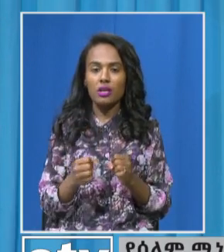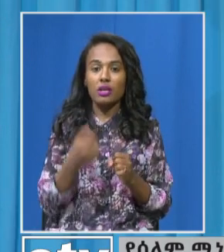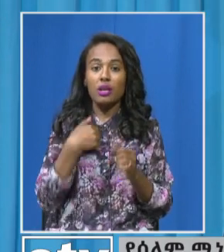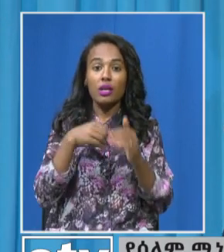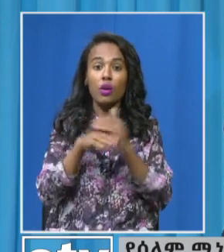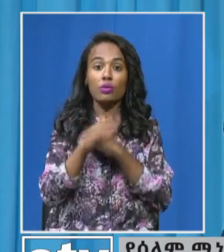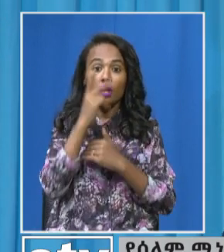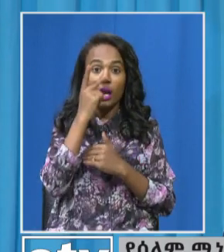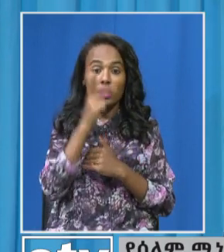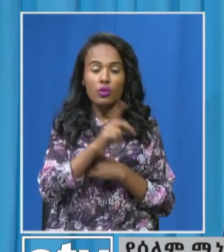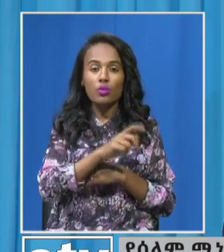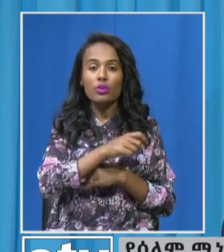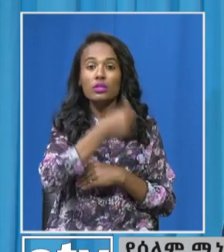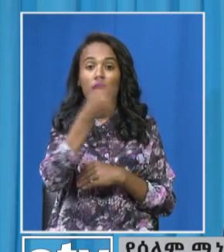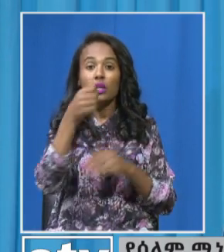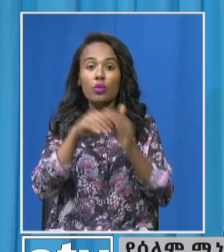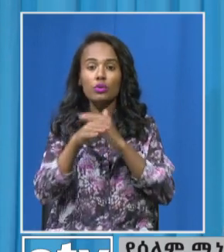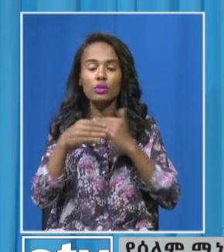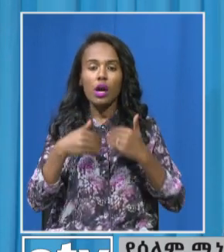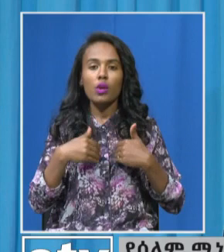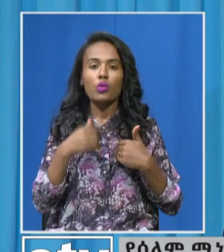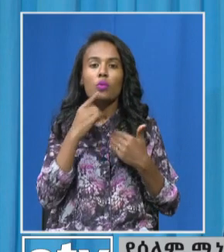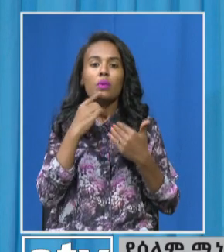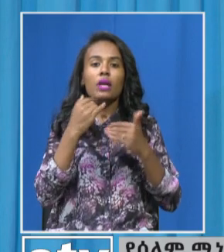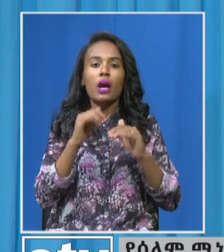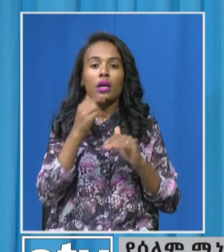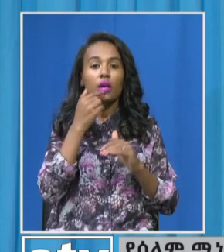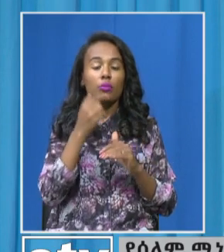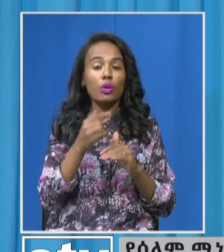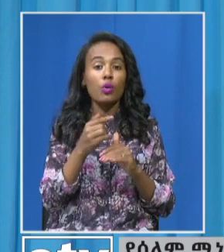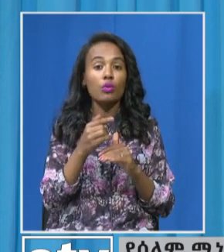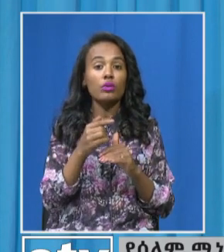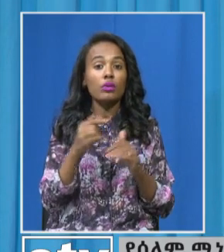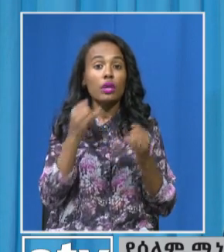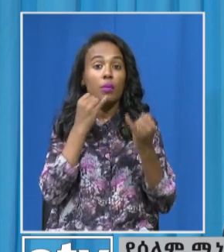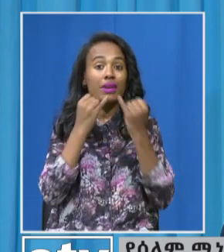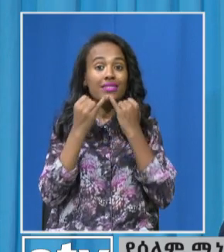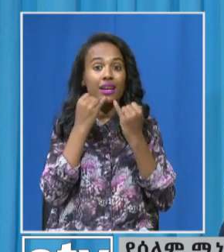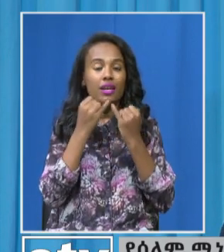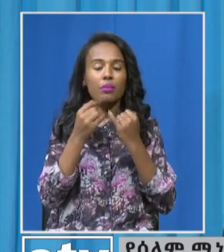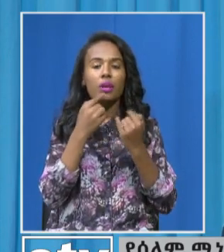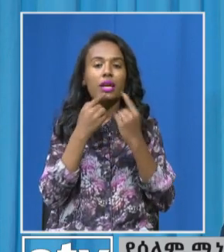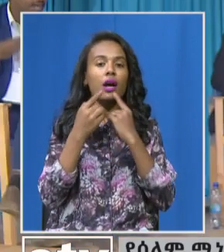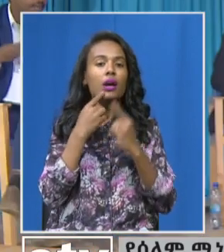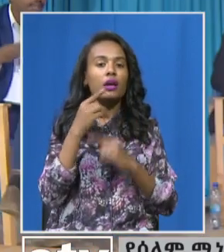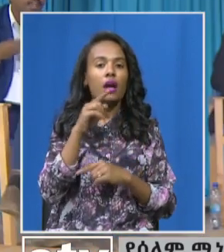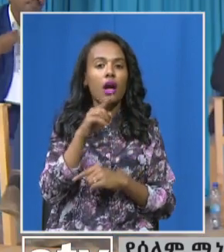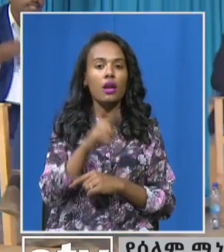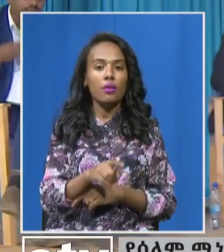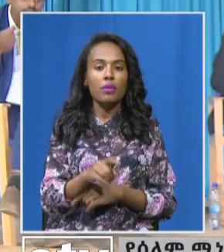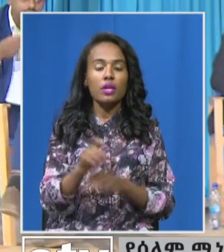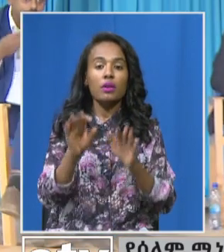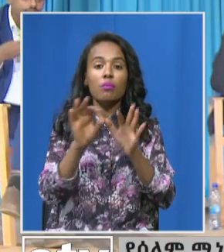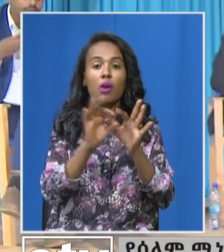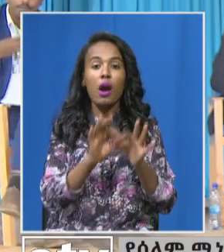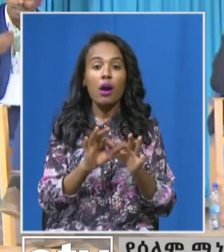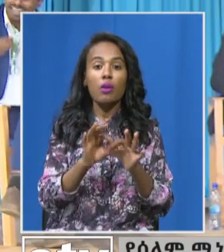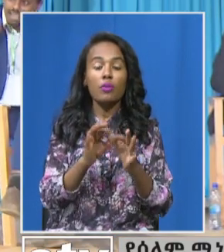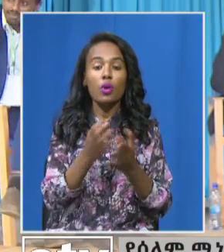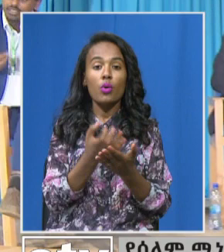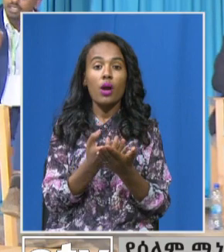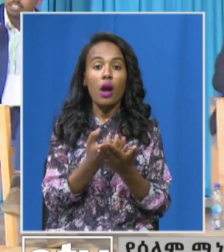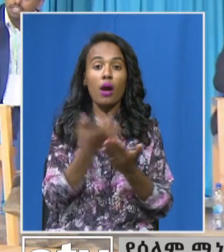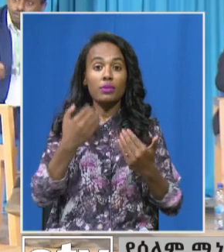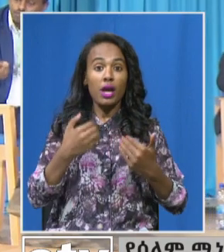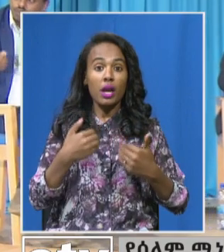ከየነው እዛኛው ውስጥ ካለው እኛ ከሚመስል ሀሳብ ለመታረቅ መነጋገር ማስከተል መቻላለ። ማህበራዊ ካፒታል ወይም